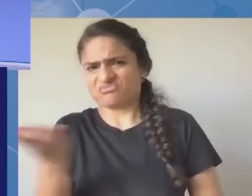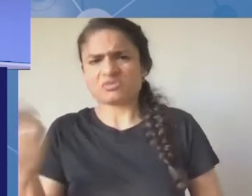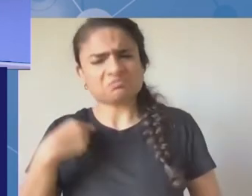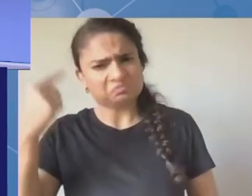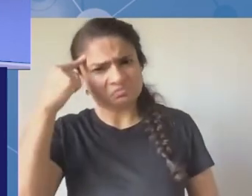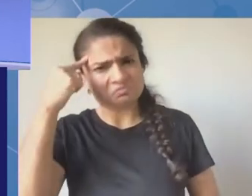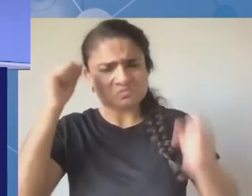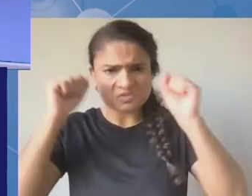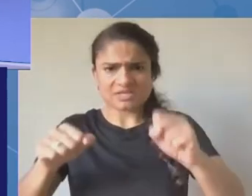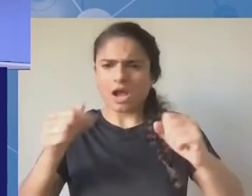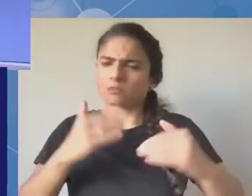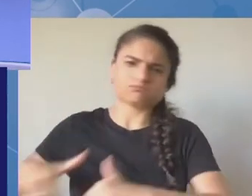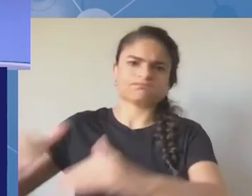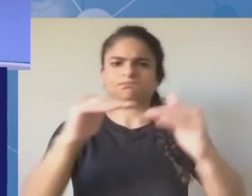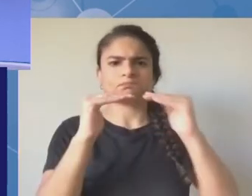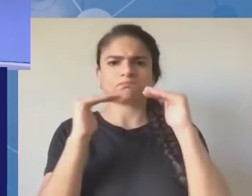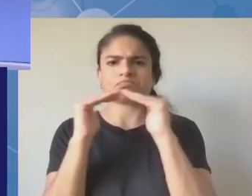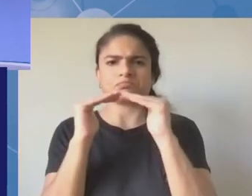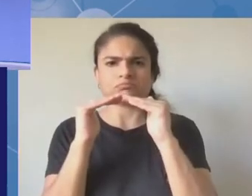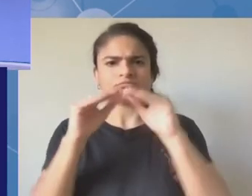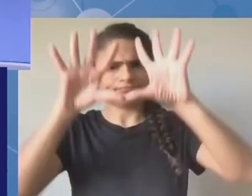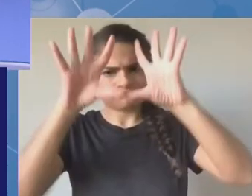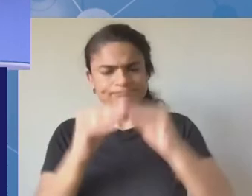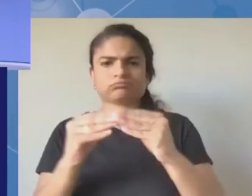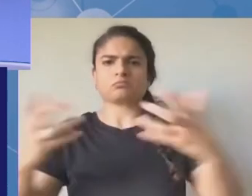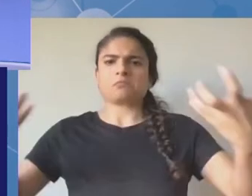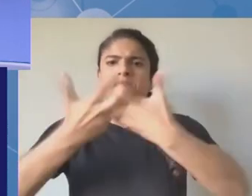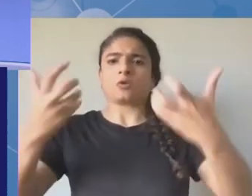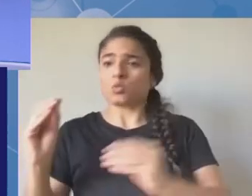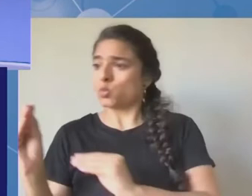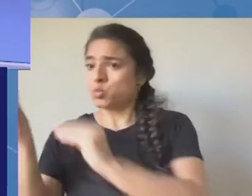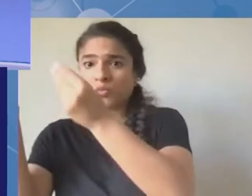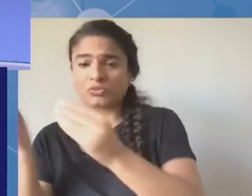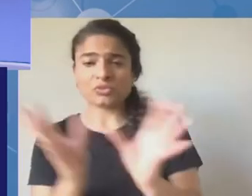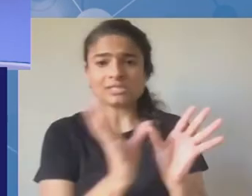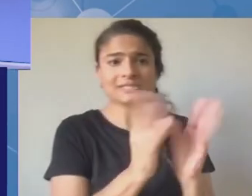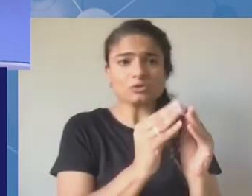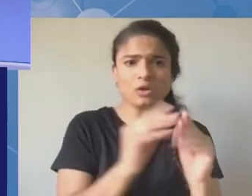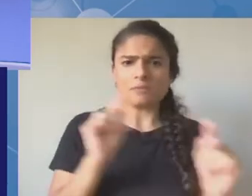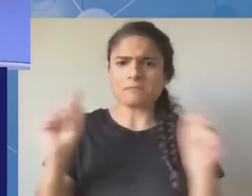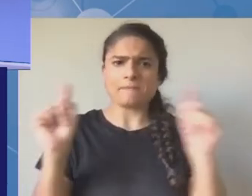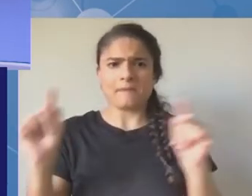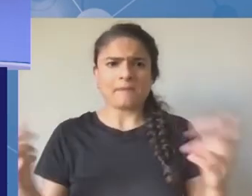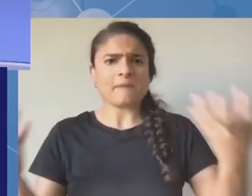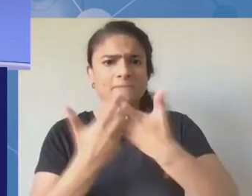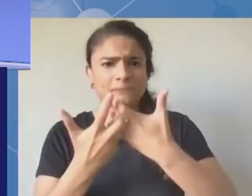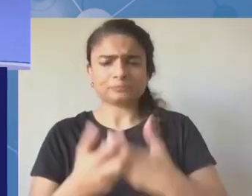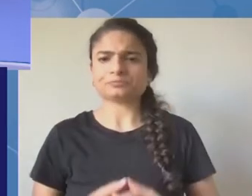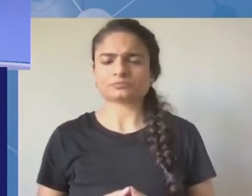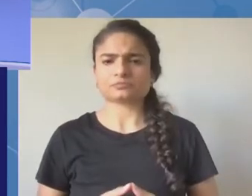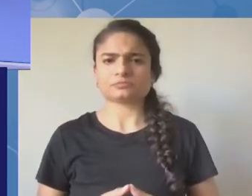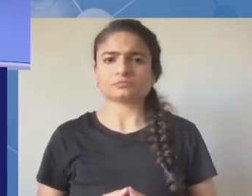صوت بصورة أكبر للجيل الشاب لأن يكون هذا الصوت مسموعا